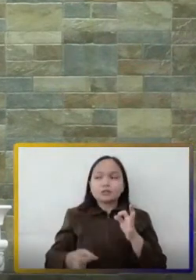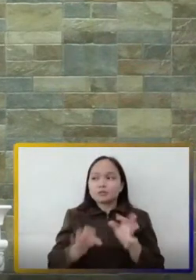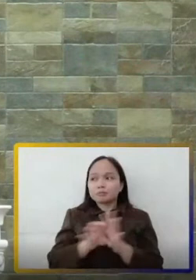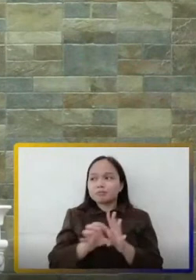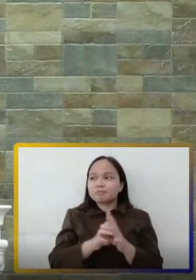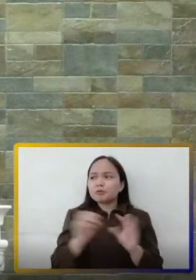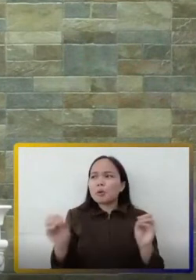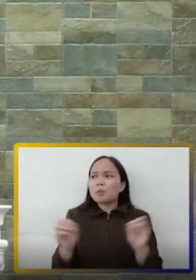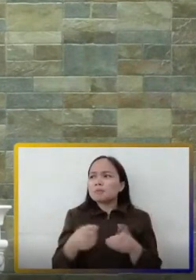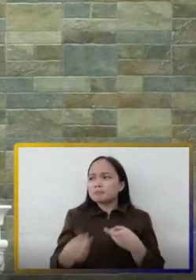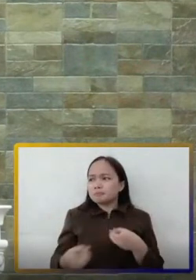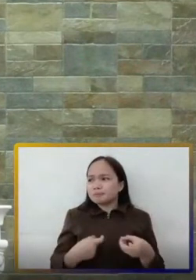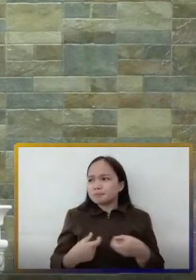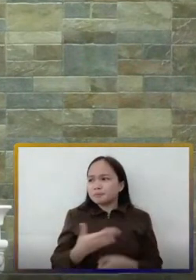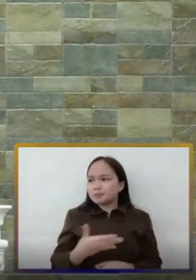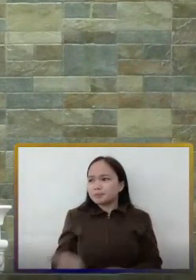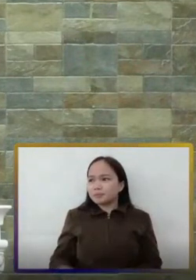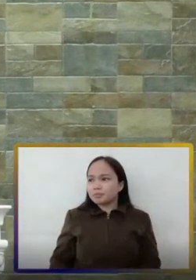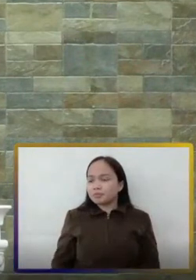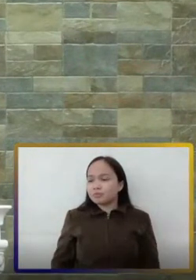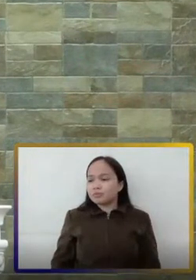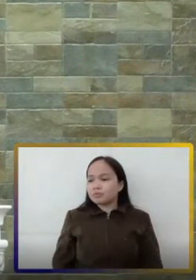inyo. You see?